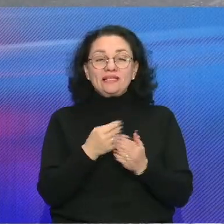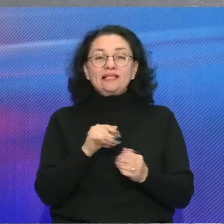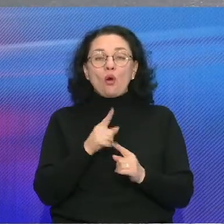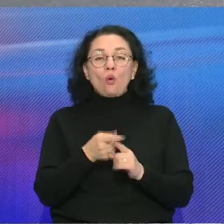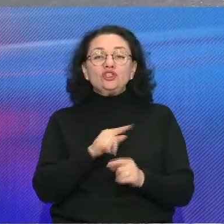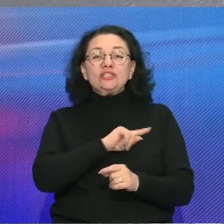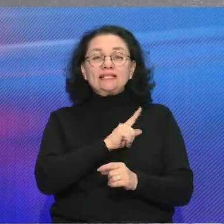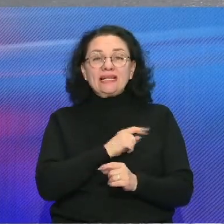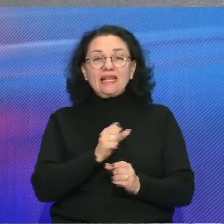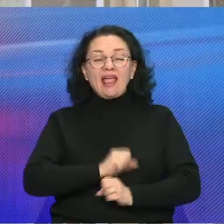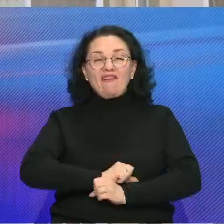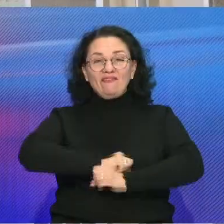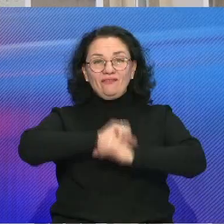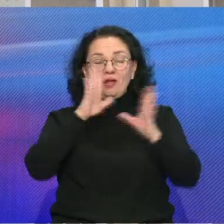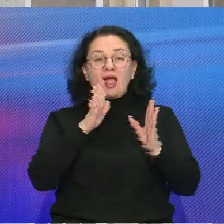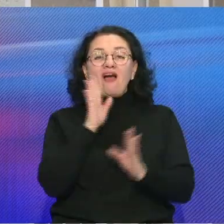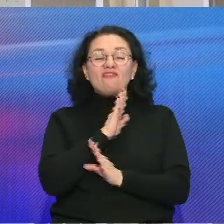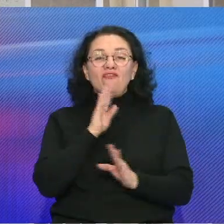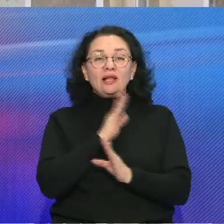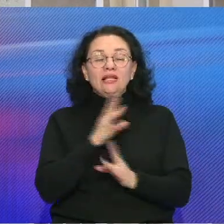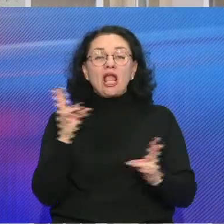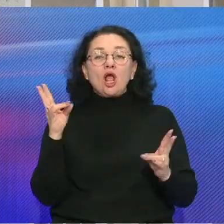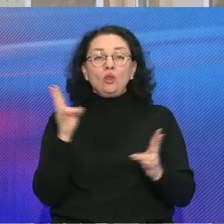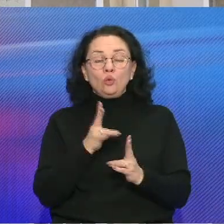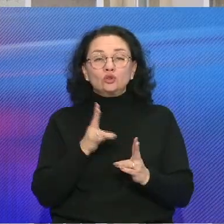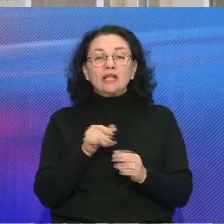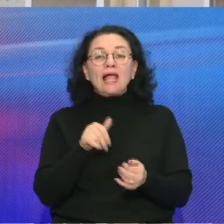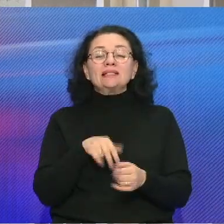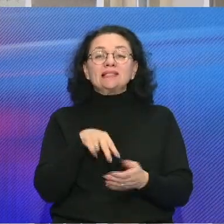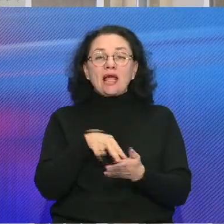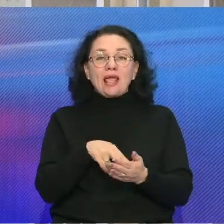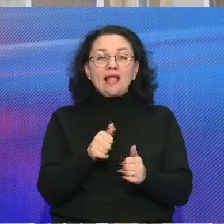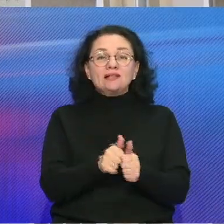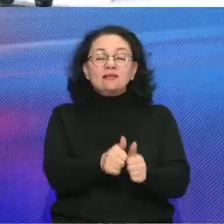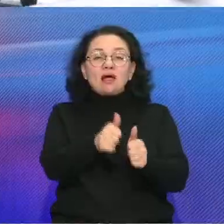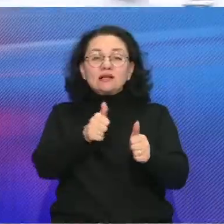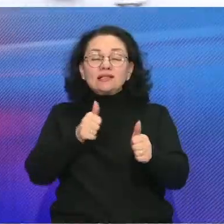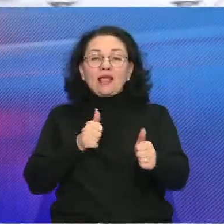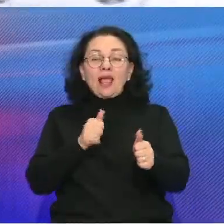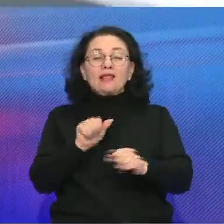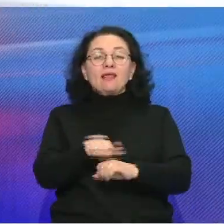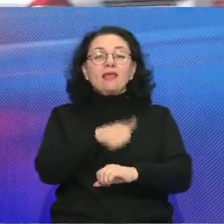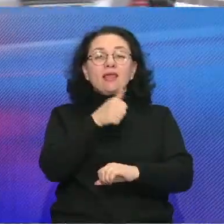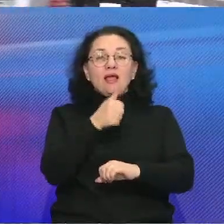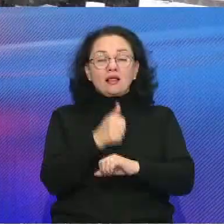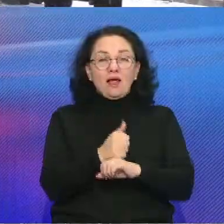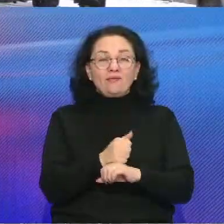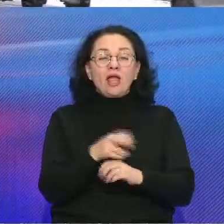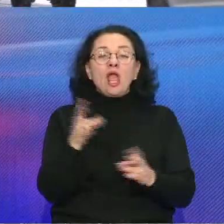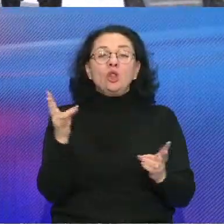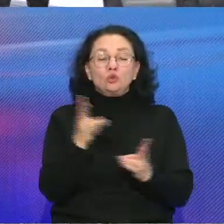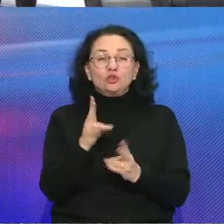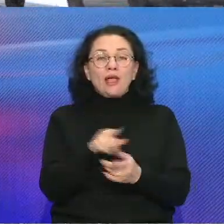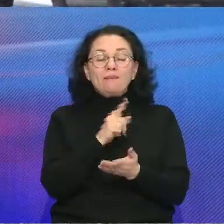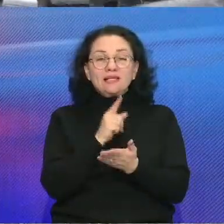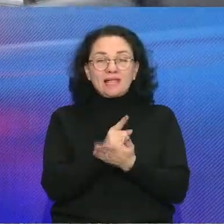подвальных помешканий у будинков, необходимо трыматься на небеспечной дистанции от таких мест. И главное, о проблеме необходимо поведомить у